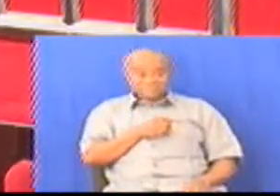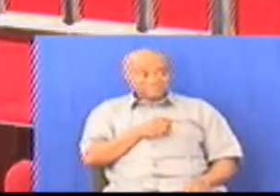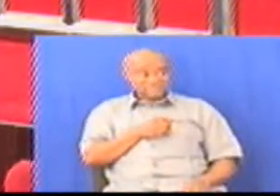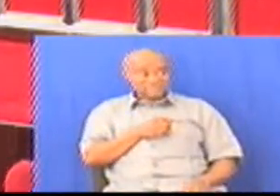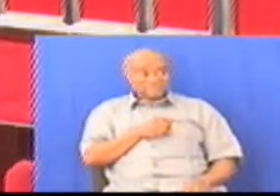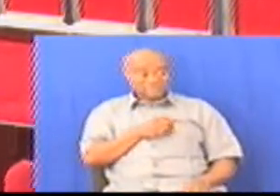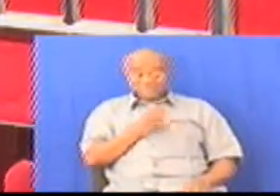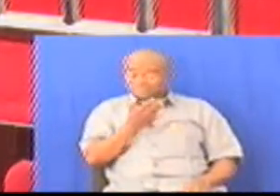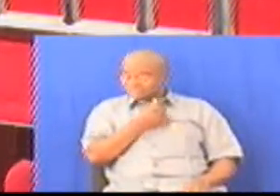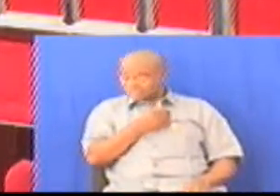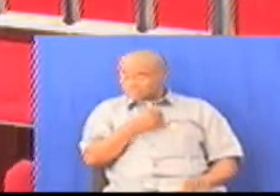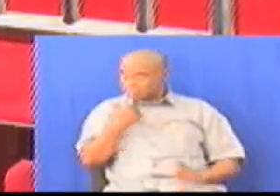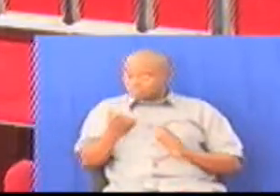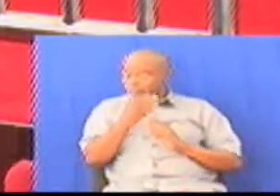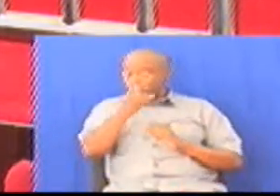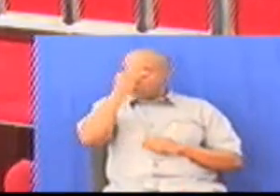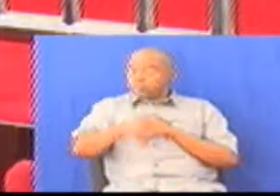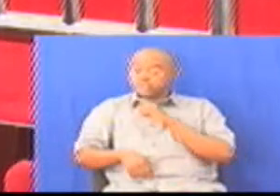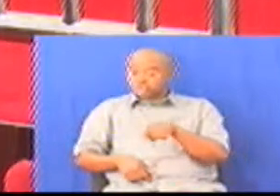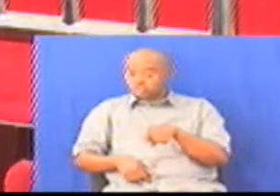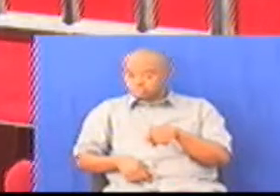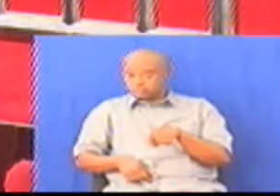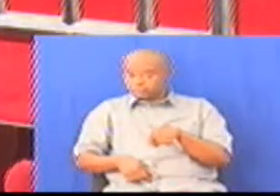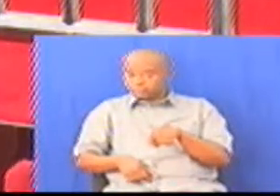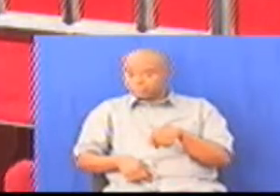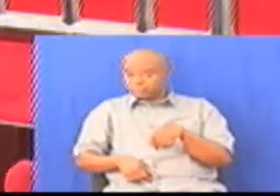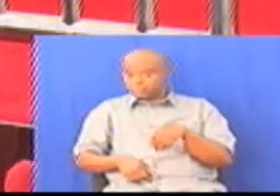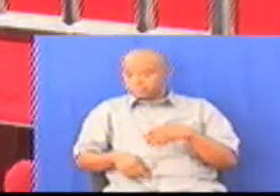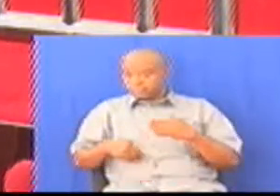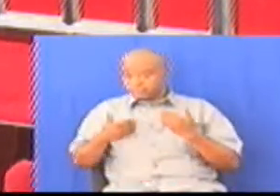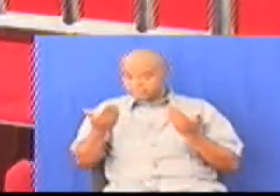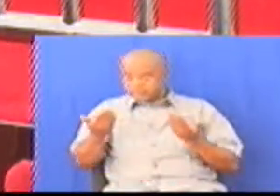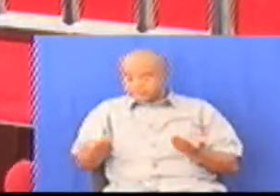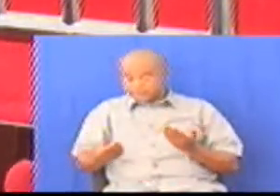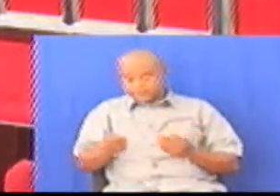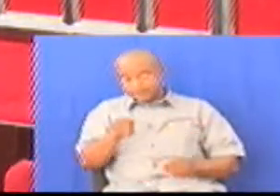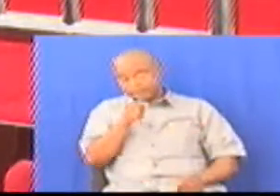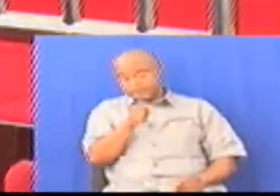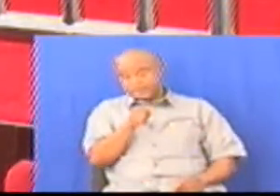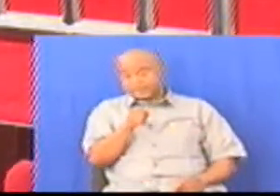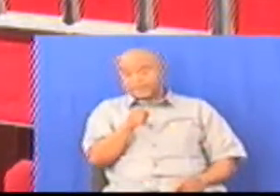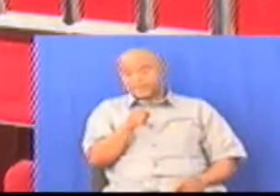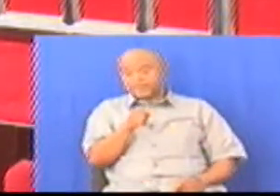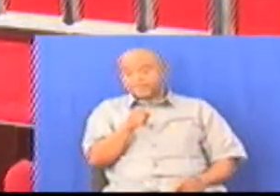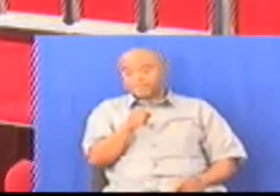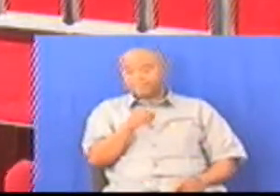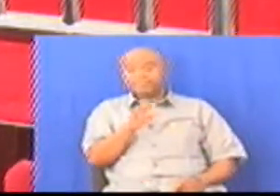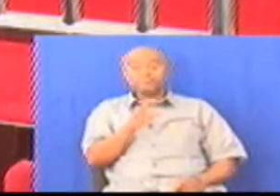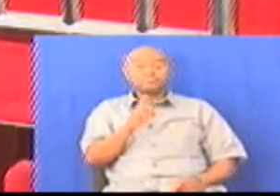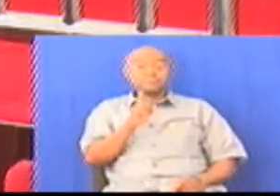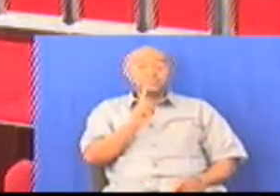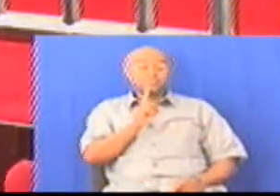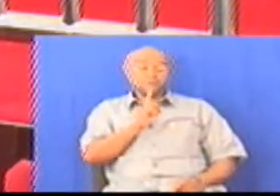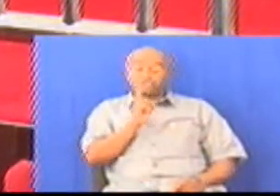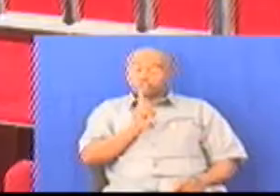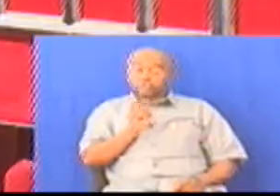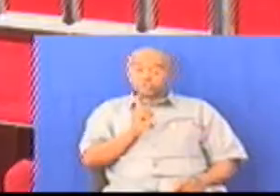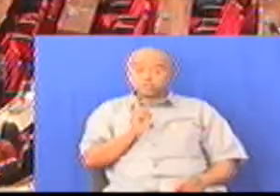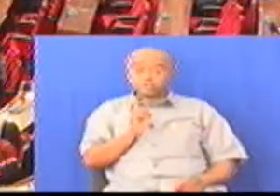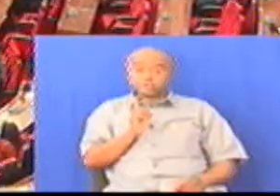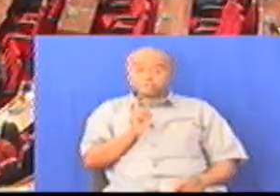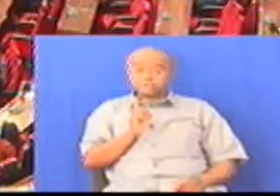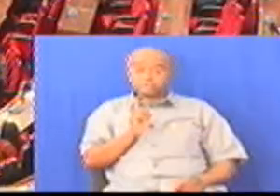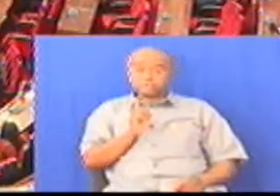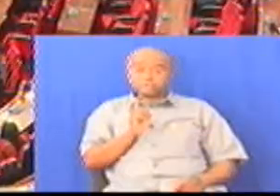mnufaika wa mwisho na ambaye ameingizwa kwenye anti-money laundering legislation tusije tukamfanya, yani